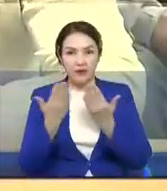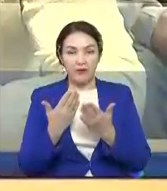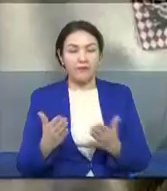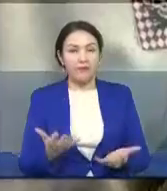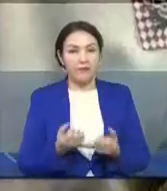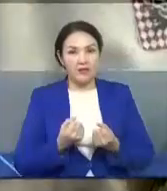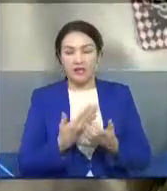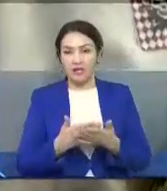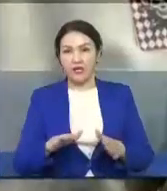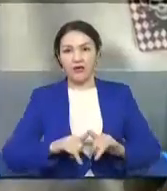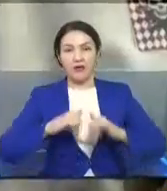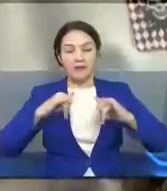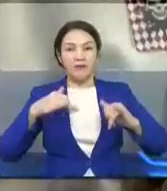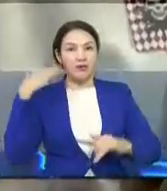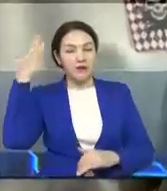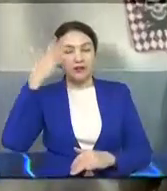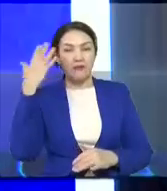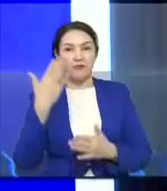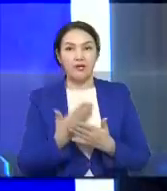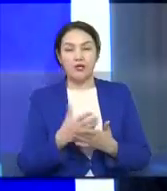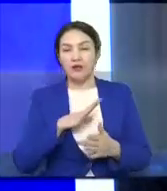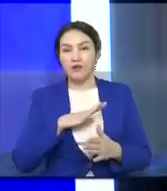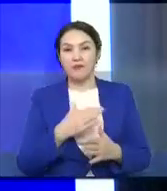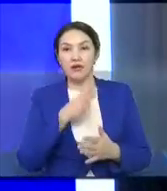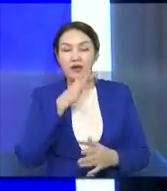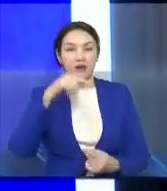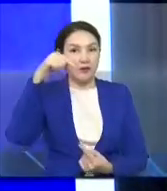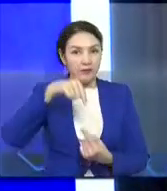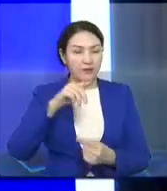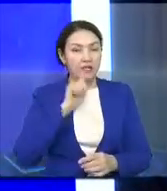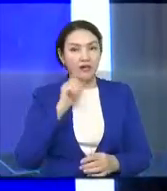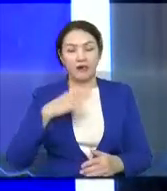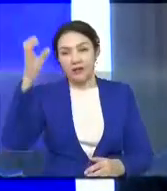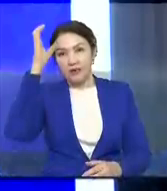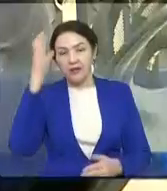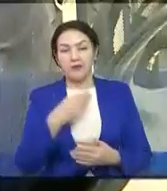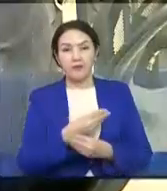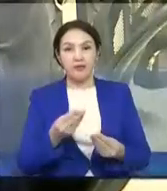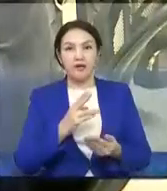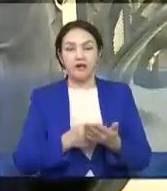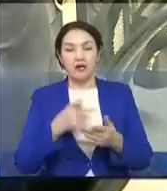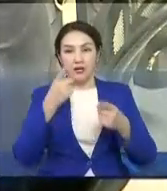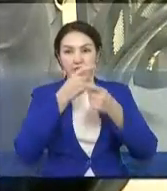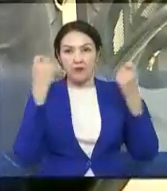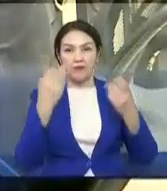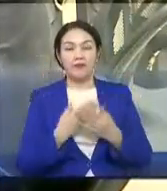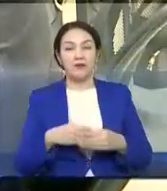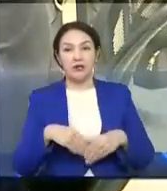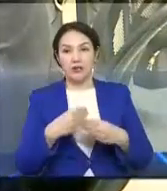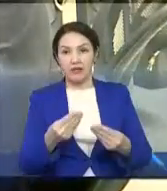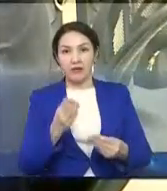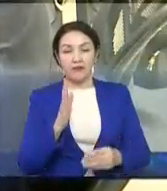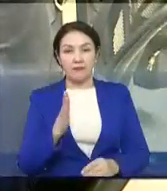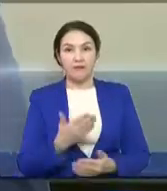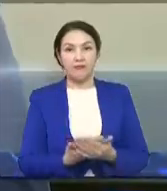қоғамдық сананы дамыту бағытында ойларын ортаға салды. Заман талабына сай жастарға білімдерін шыңдауға, ақпараттық сауаттылықты